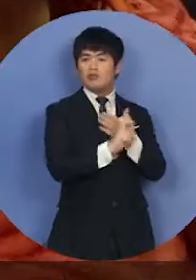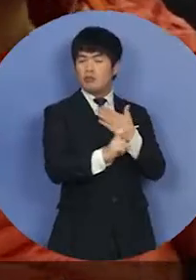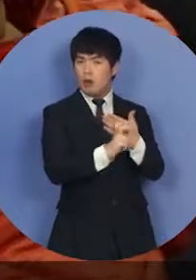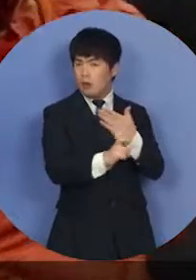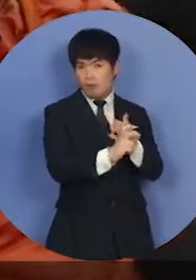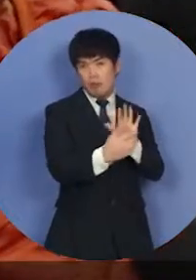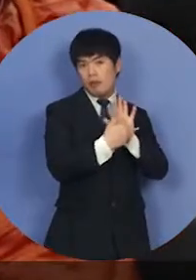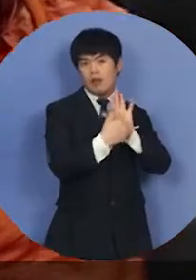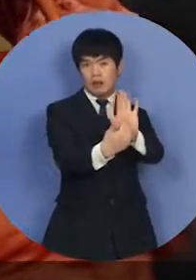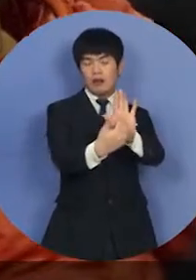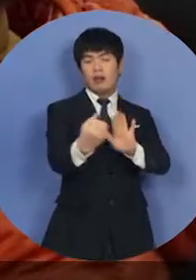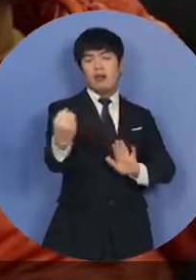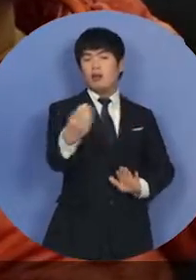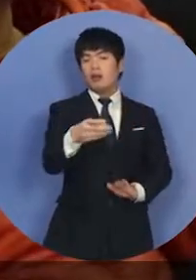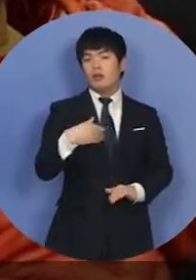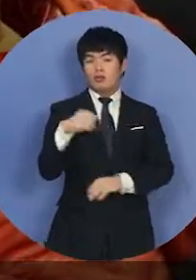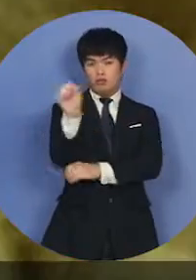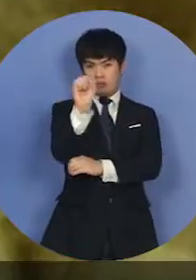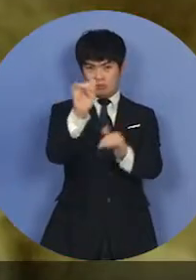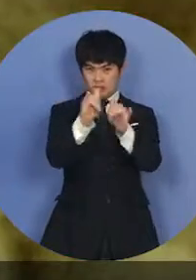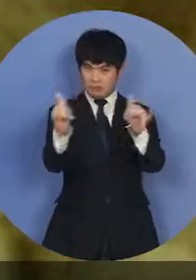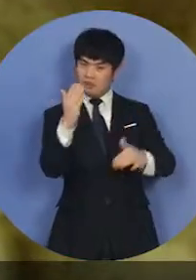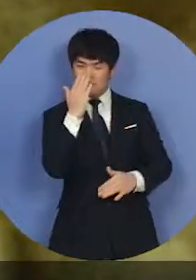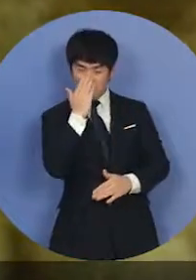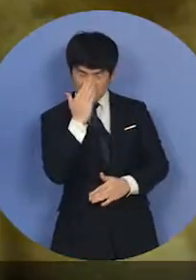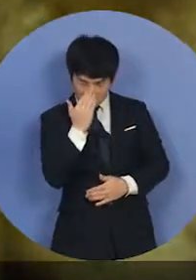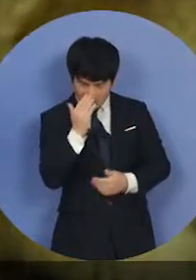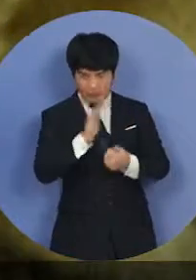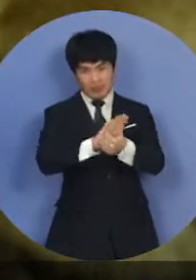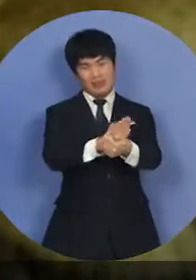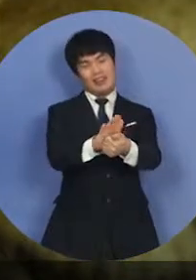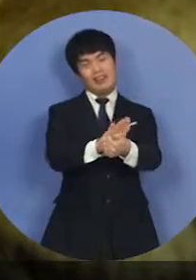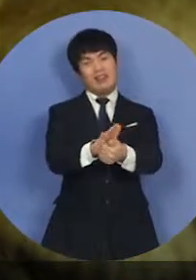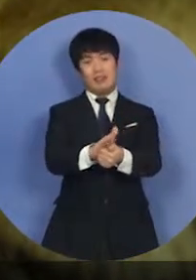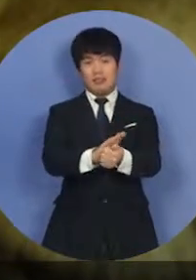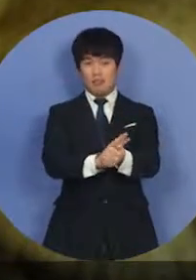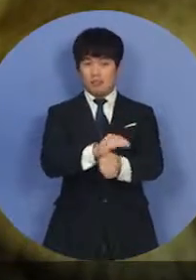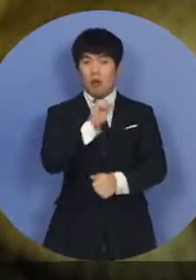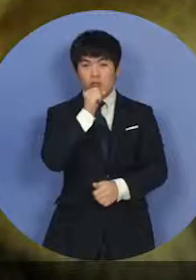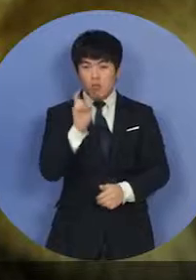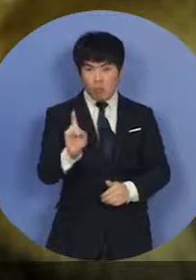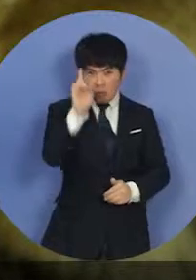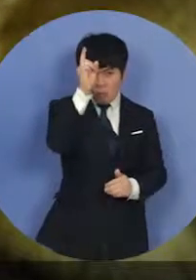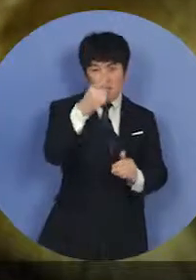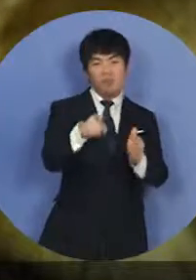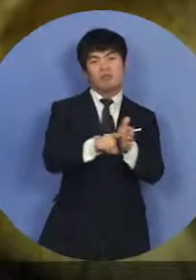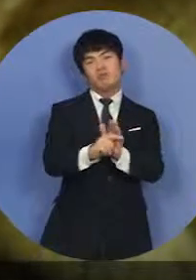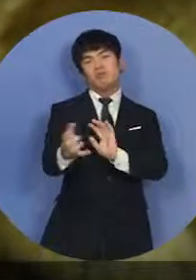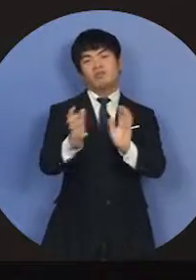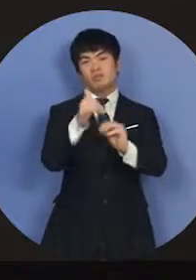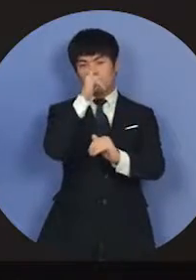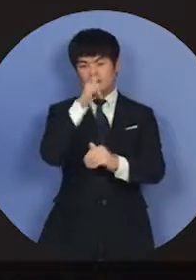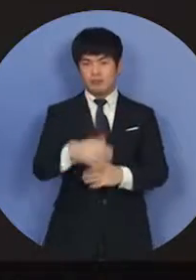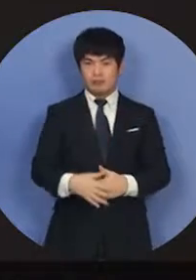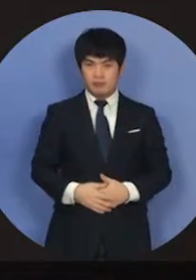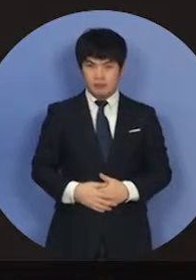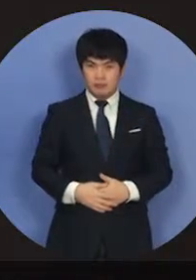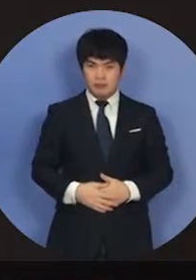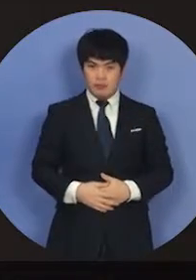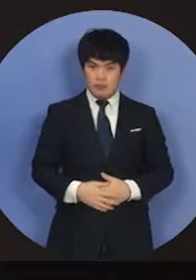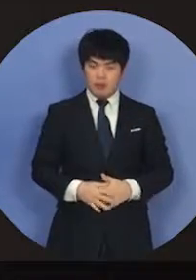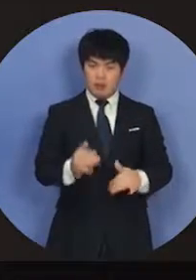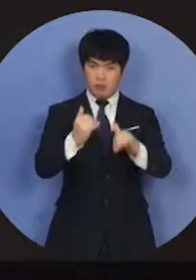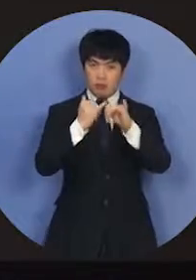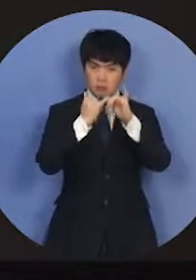발이 시내버스에 불법 운행 반지 및 운수 종사자 친절도 향상 방법을 찾기 위해 열렸는데요 이날 행사는